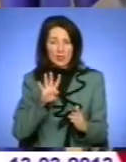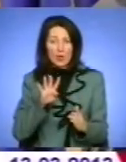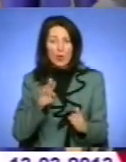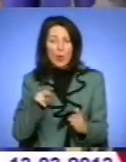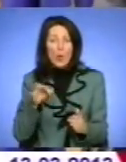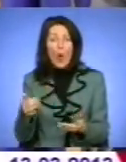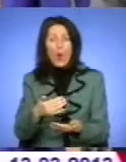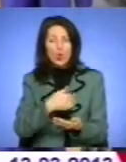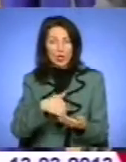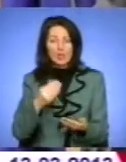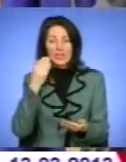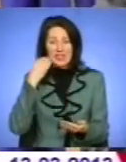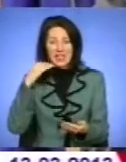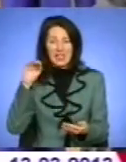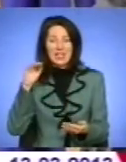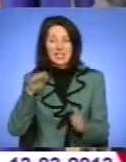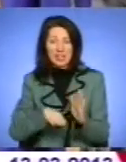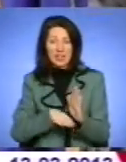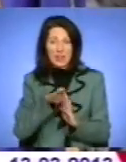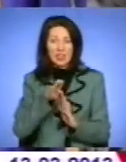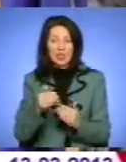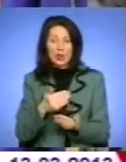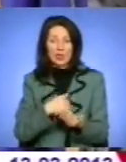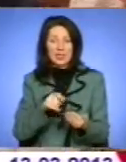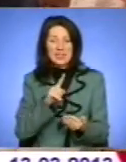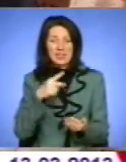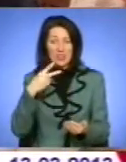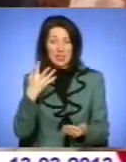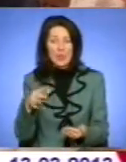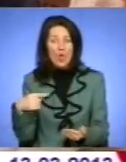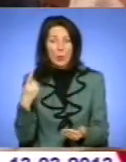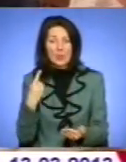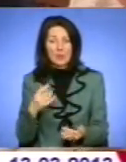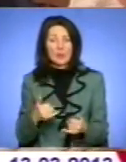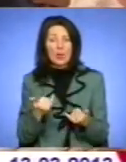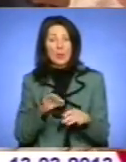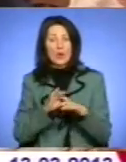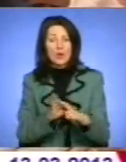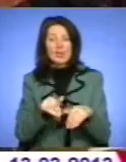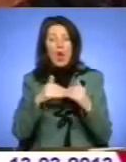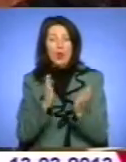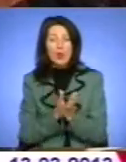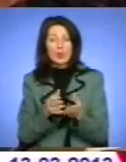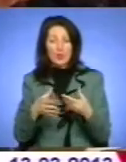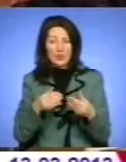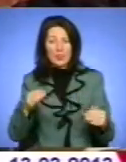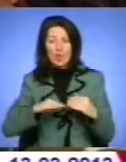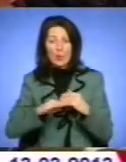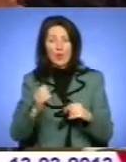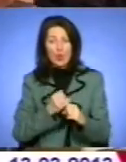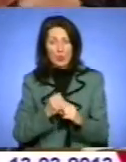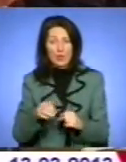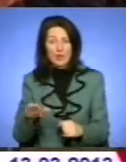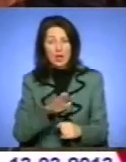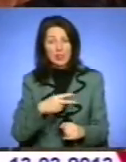урожайності, найвища урожайність 25 областей. Для проведення комплексу весняно-польових робіт в краї у